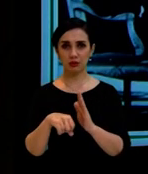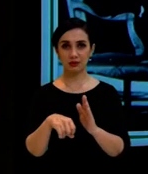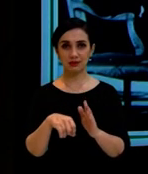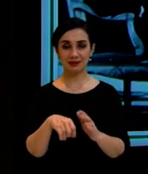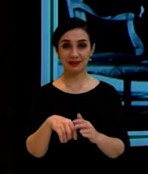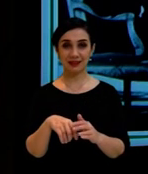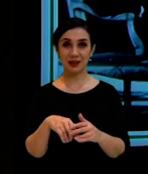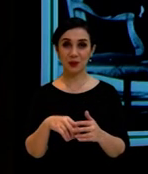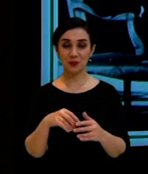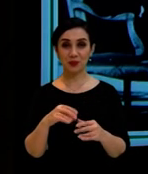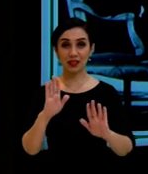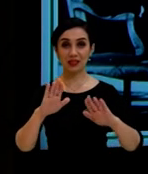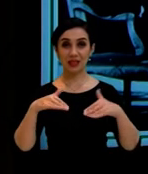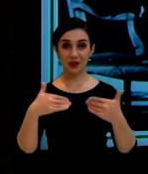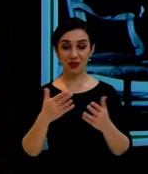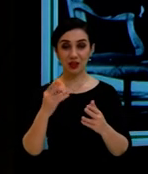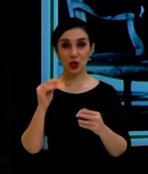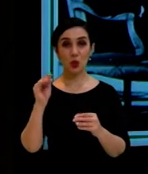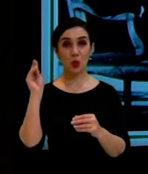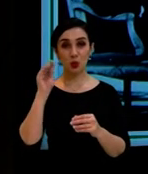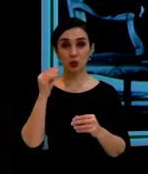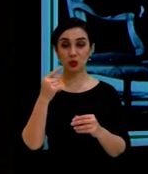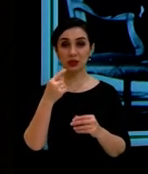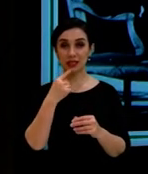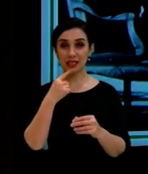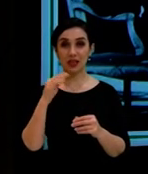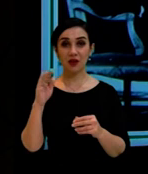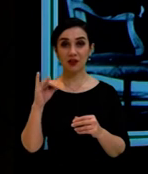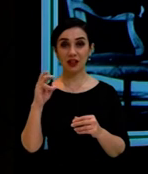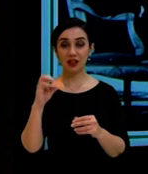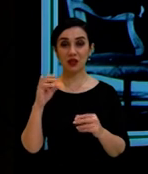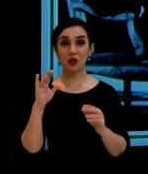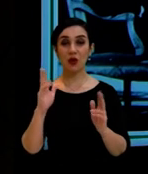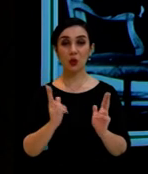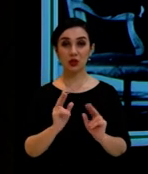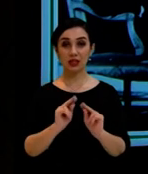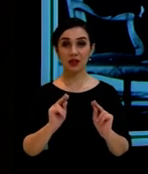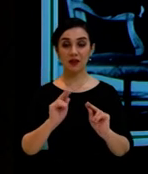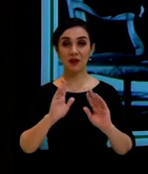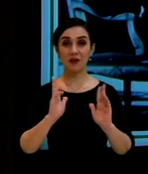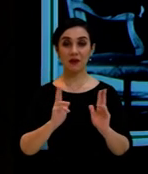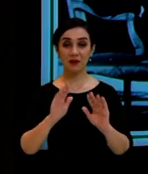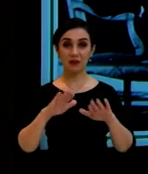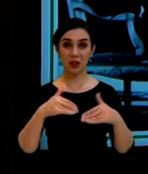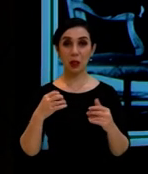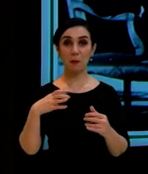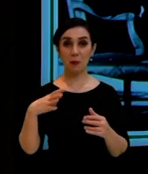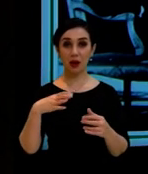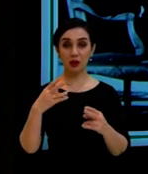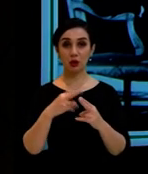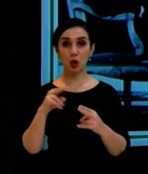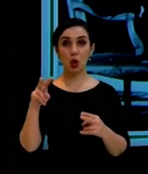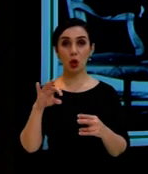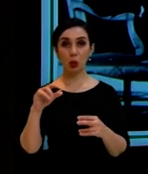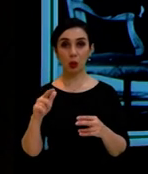так совету учителя философия это вообще интересно учитель философии предлагает богачу изучить